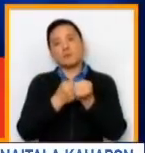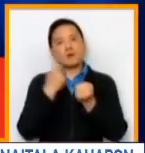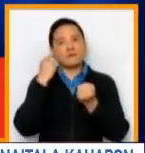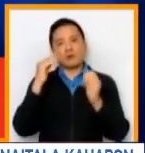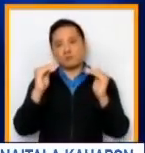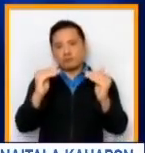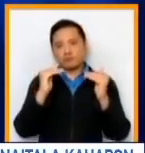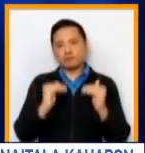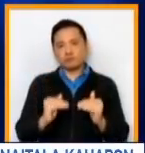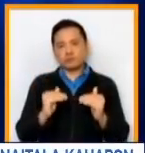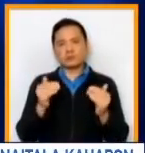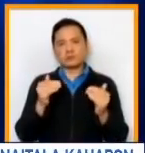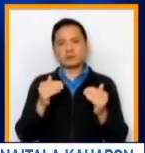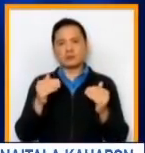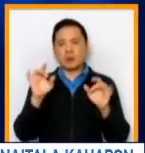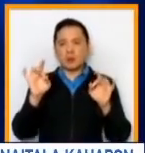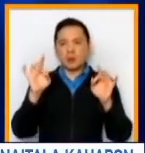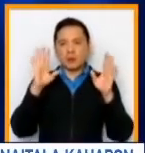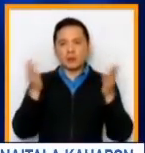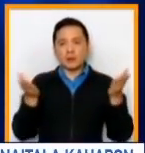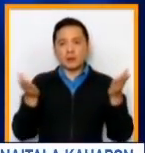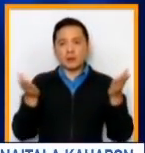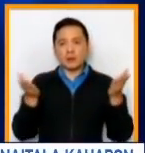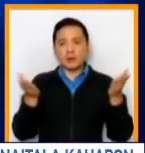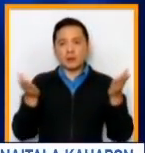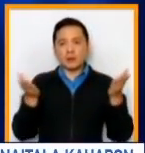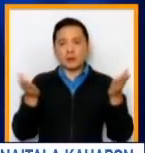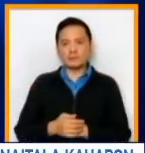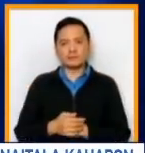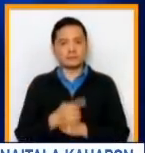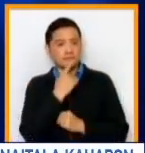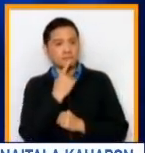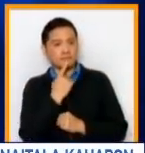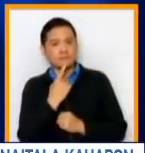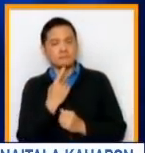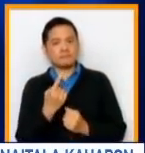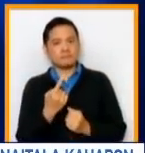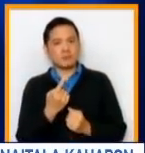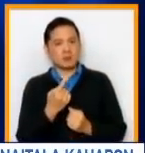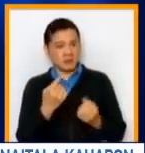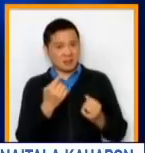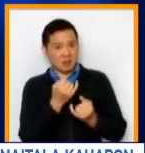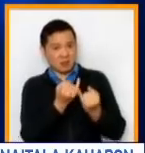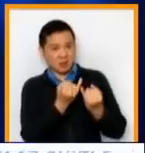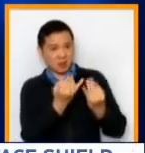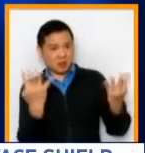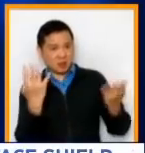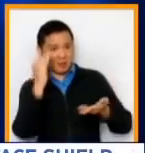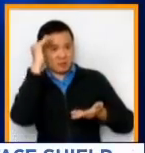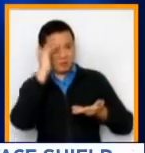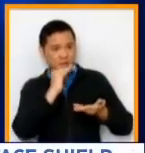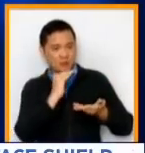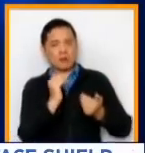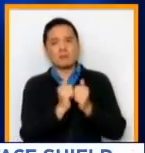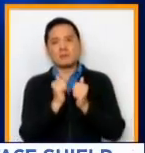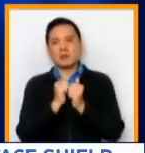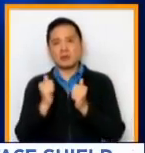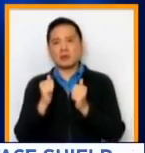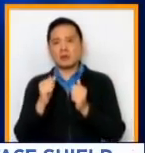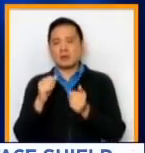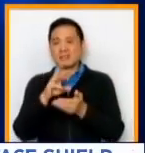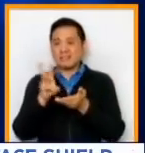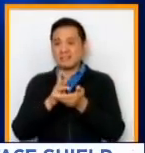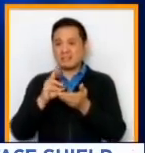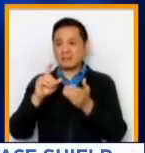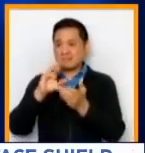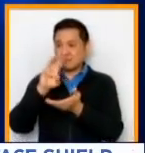sa dami ng mga kaso ngayon, ay talaga naman pwede ho nating ibaba na sa Alert Level 2. Mm-hmm. Pero gusto